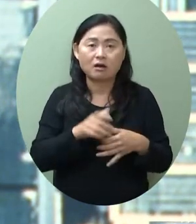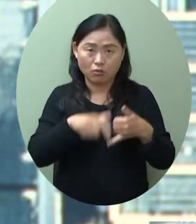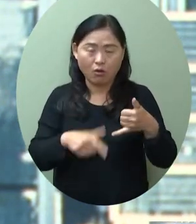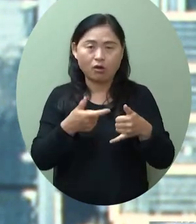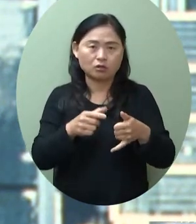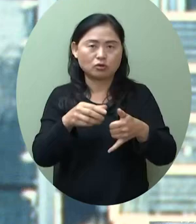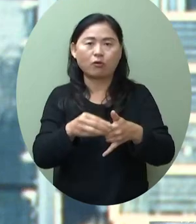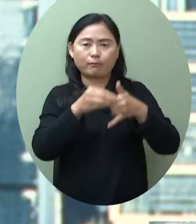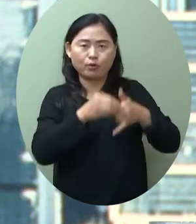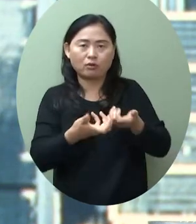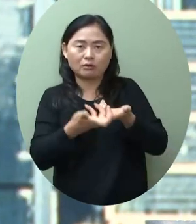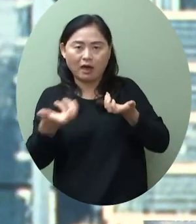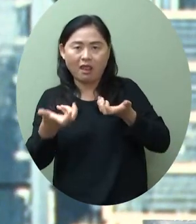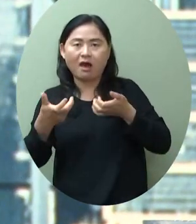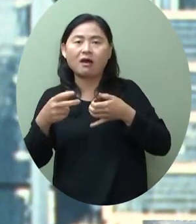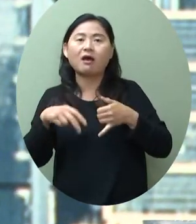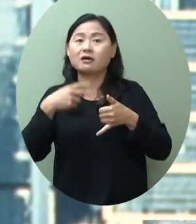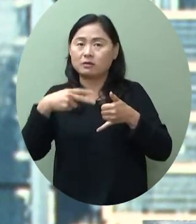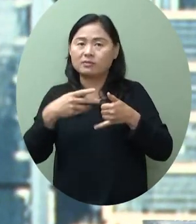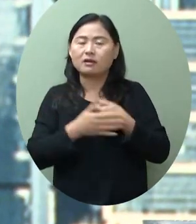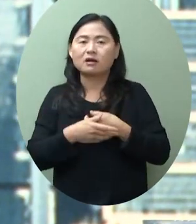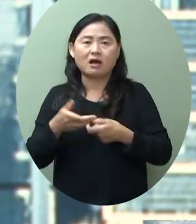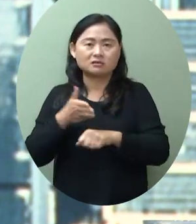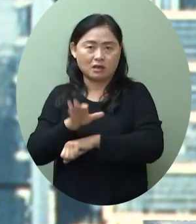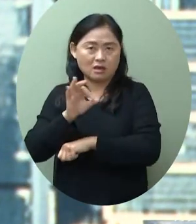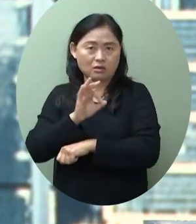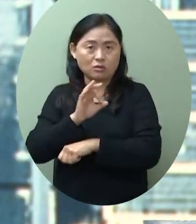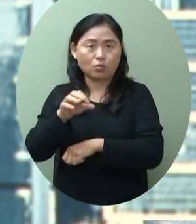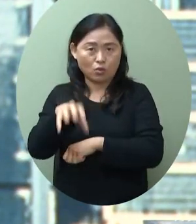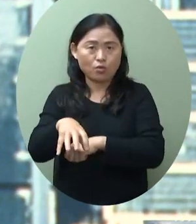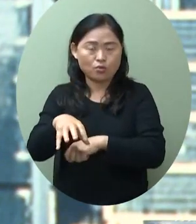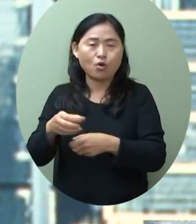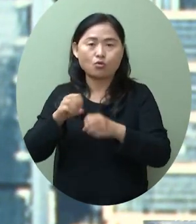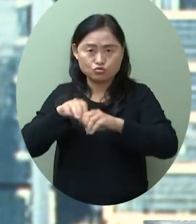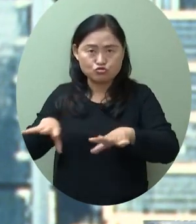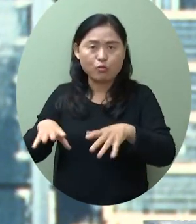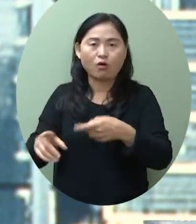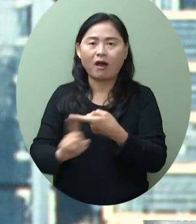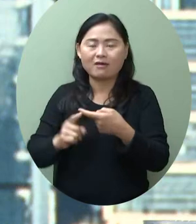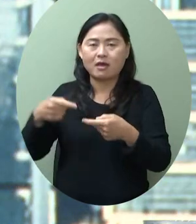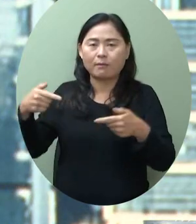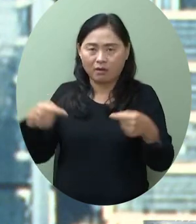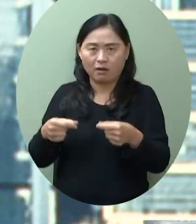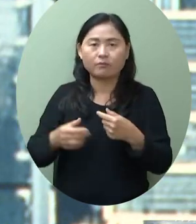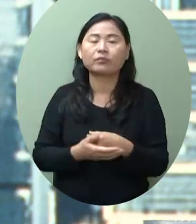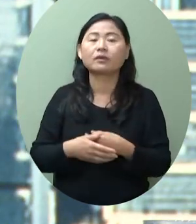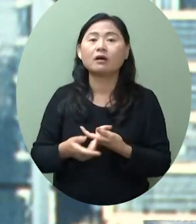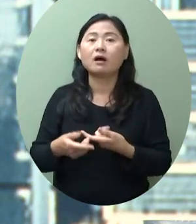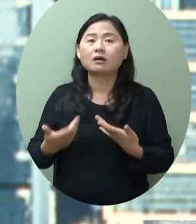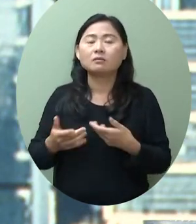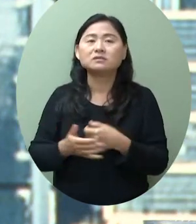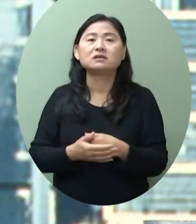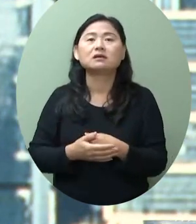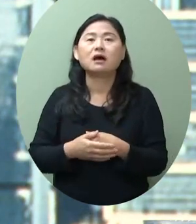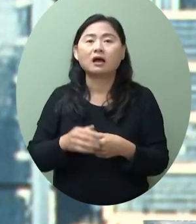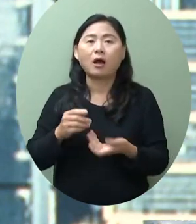隔離檢疫，減少到喺社區嗰個傳播嘅風險。事實上，今次 Omicron 嘅入侵咧，證明呢一種嘅做